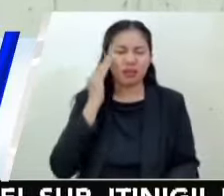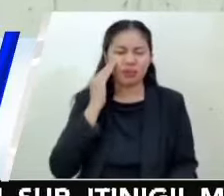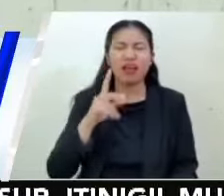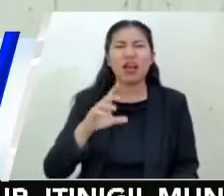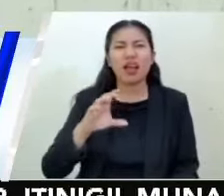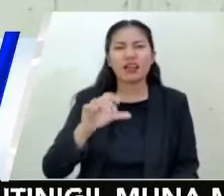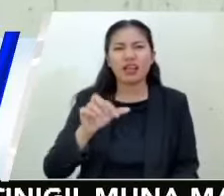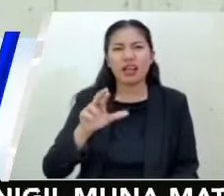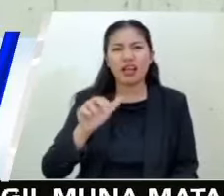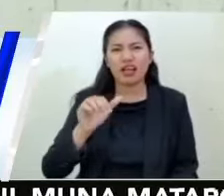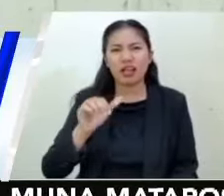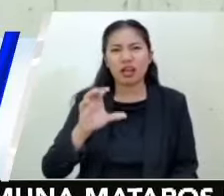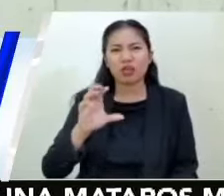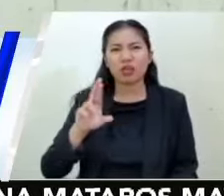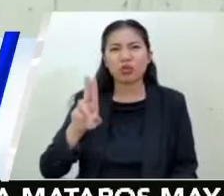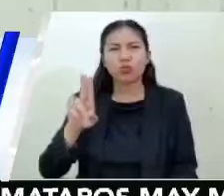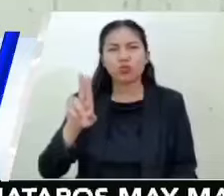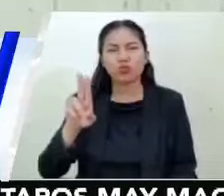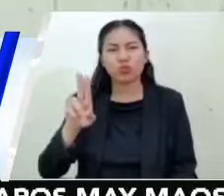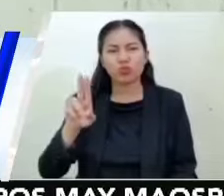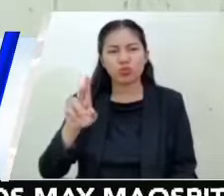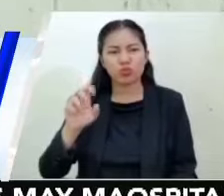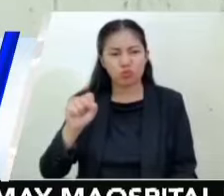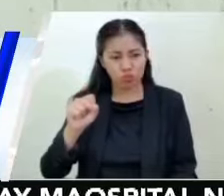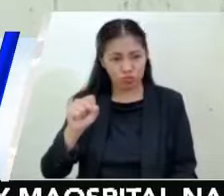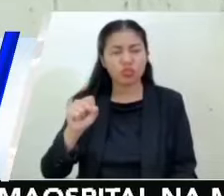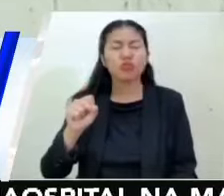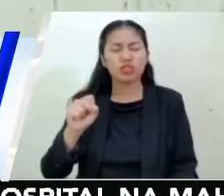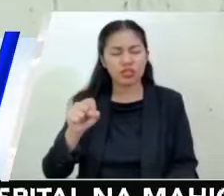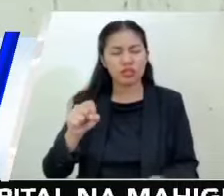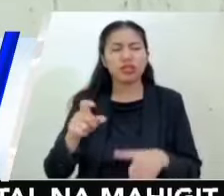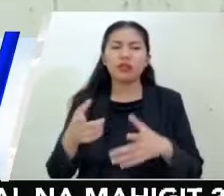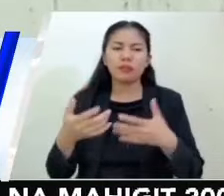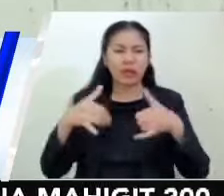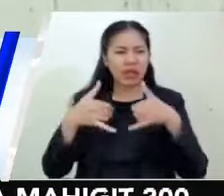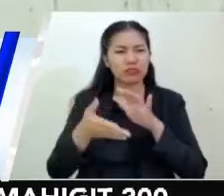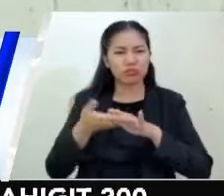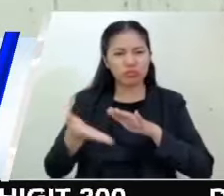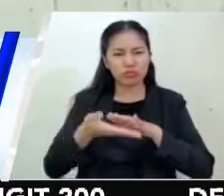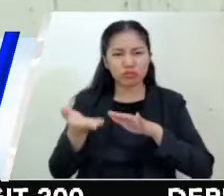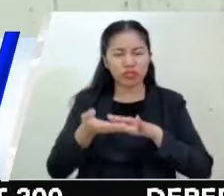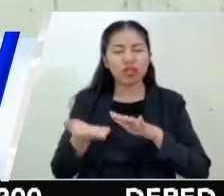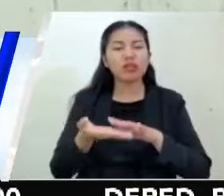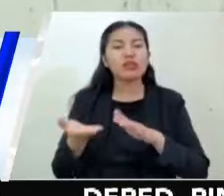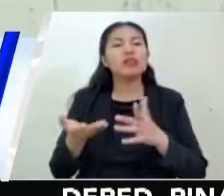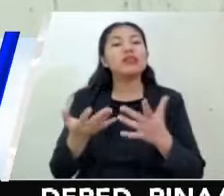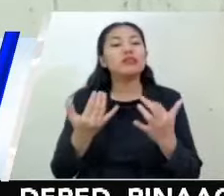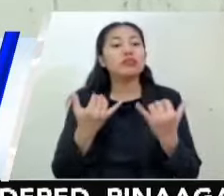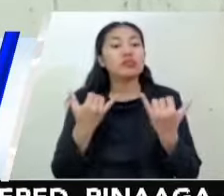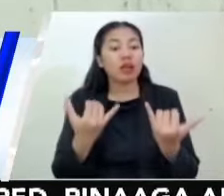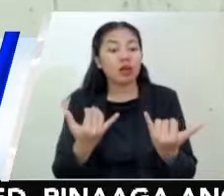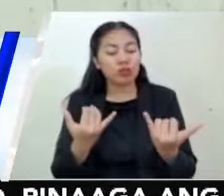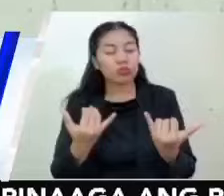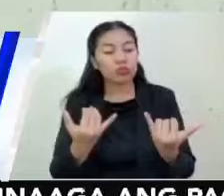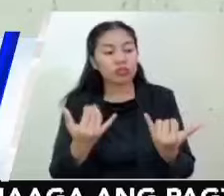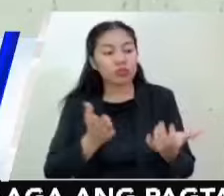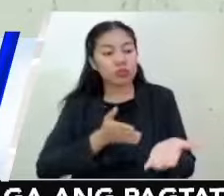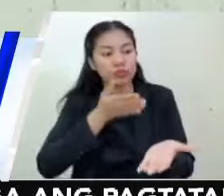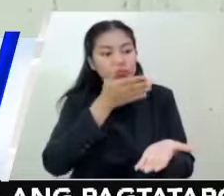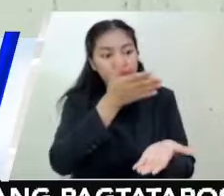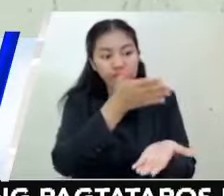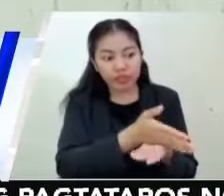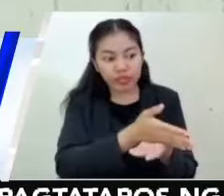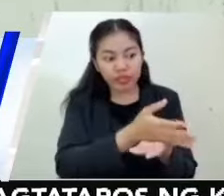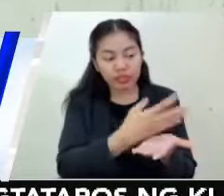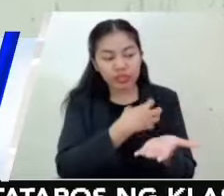verification, validation ng mga operatiba natin, ay nakita nila na nandun nga yung tinutukoy na tao